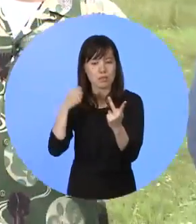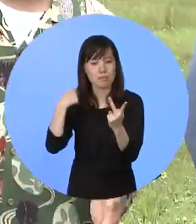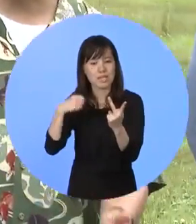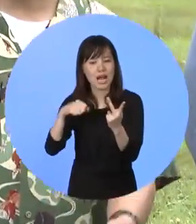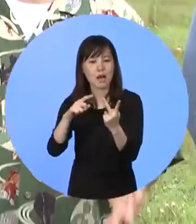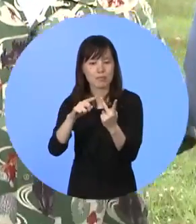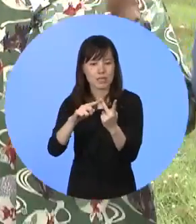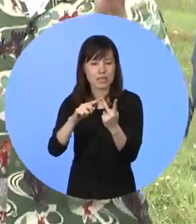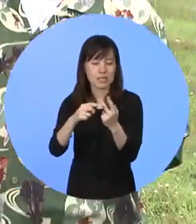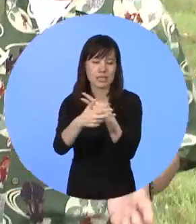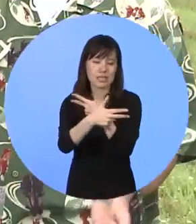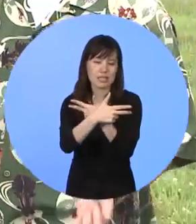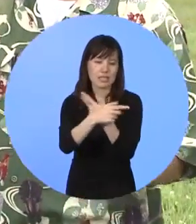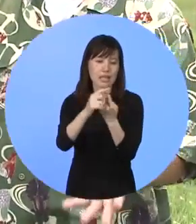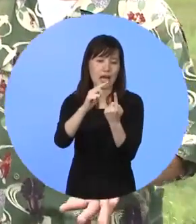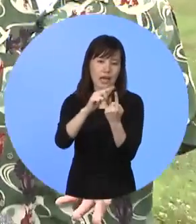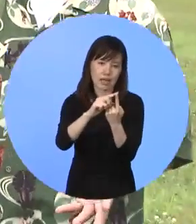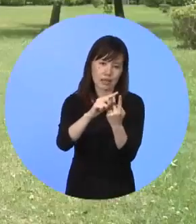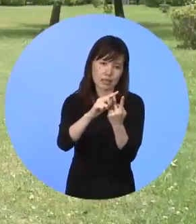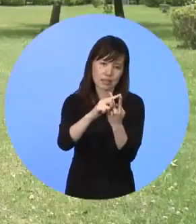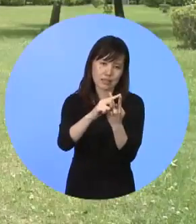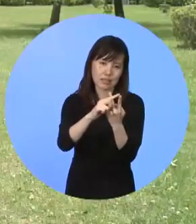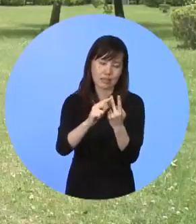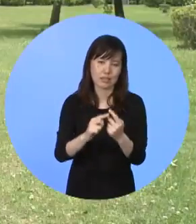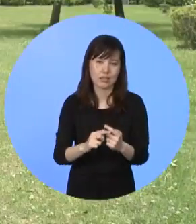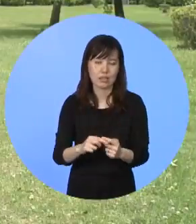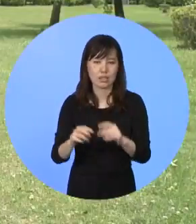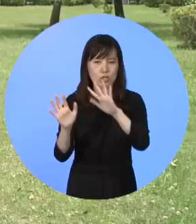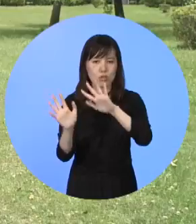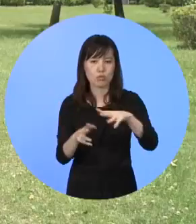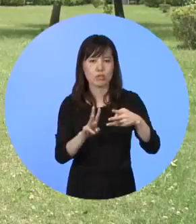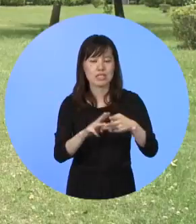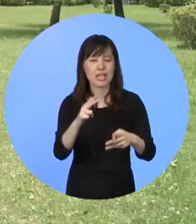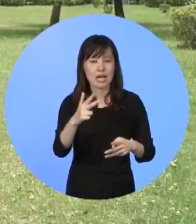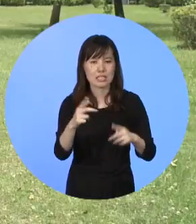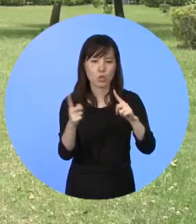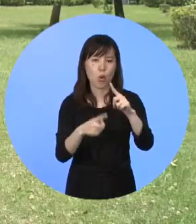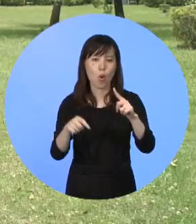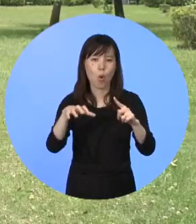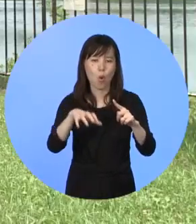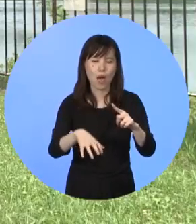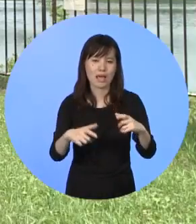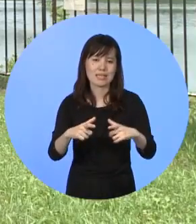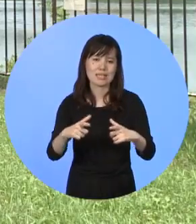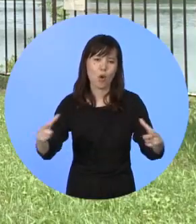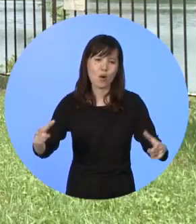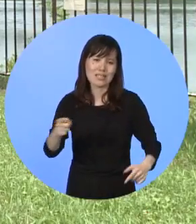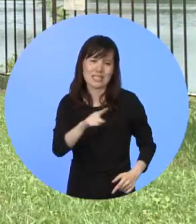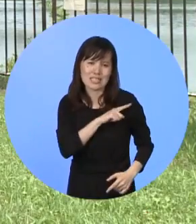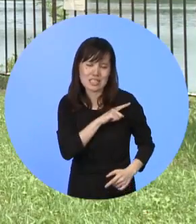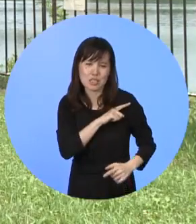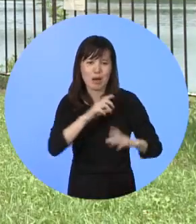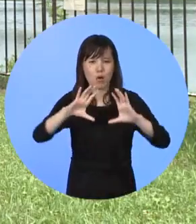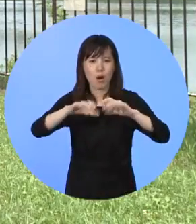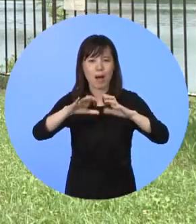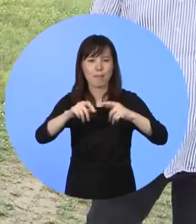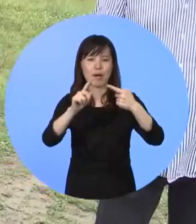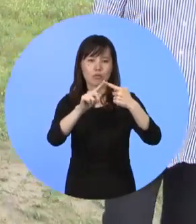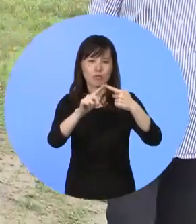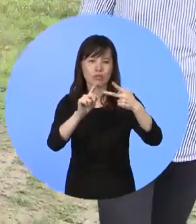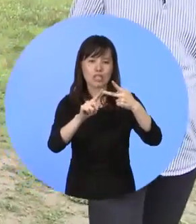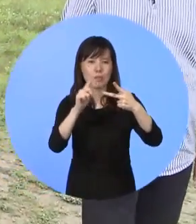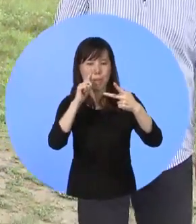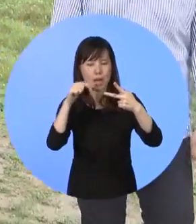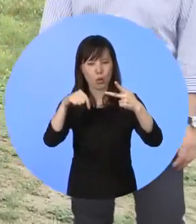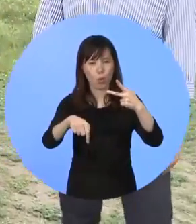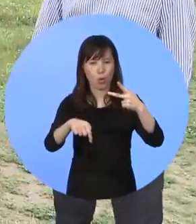公園と並んでもう1つ大きいのは北公園です。吹田市全体で見ても万博記念公園について2番目に大きな公園なんですね。 施